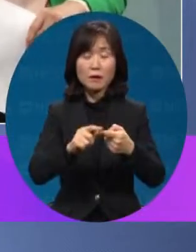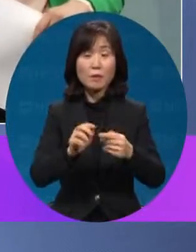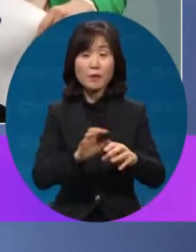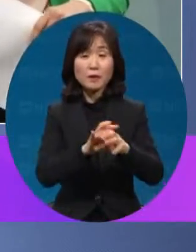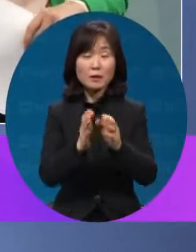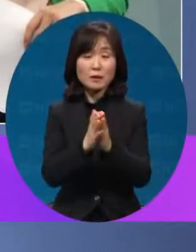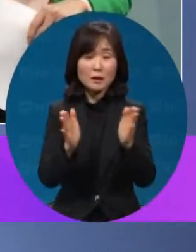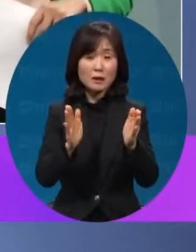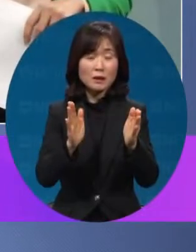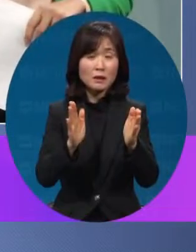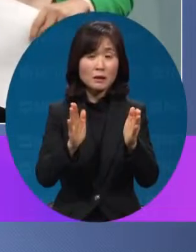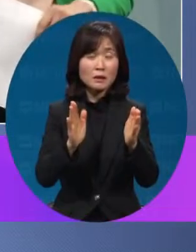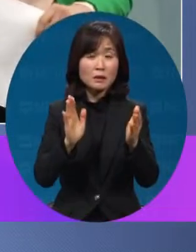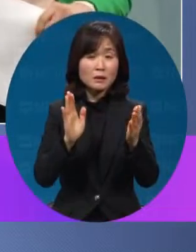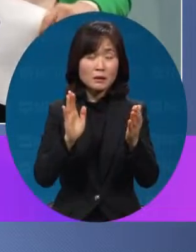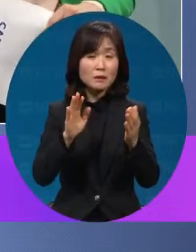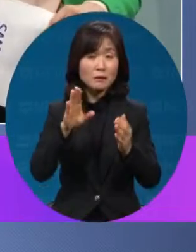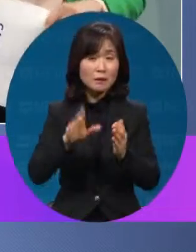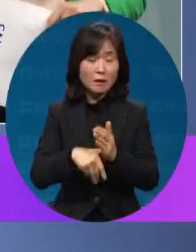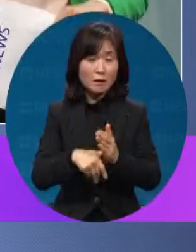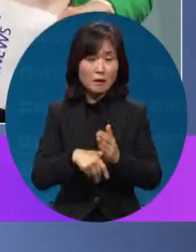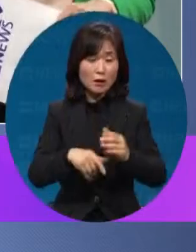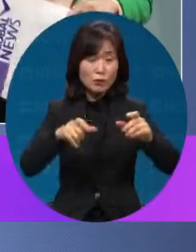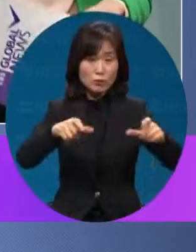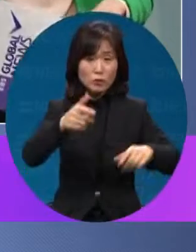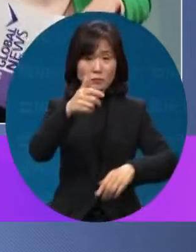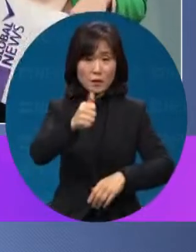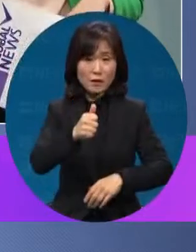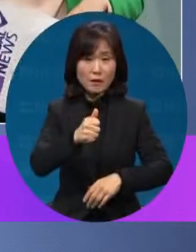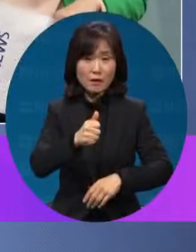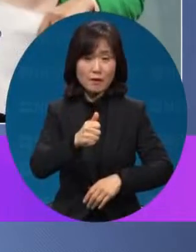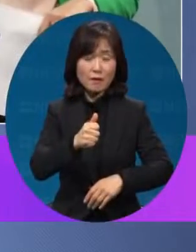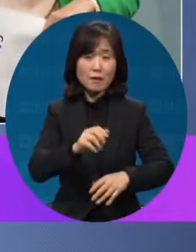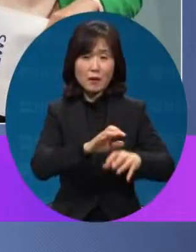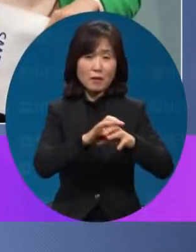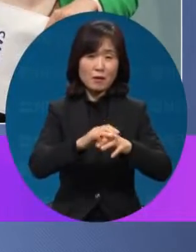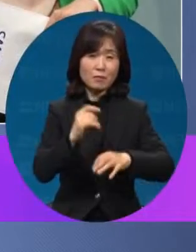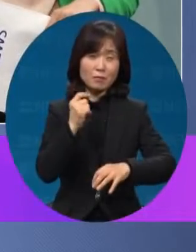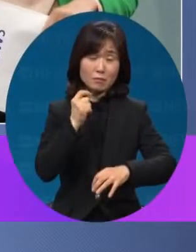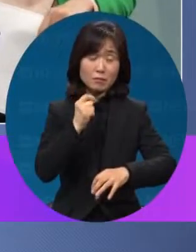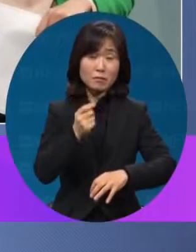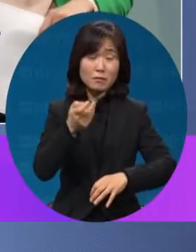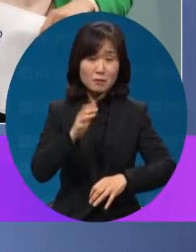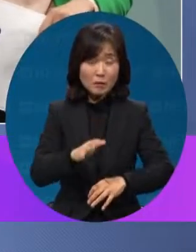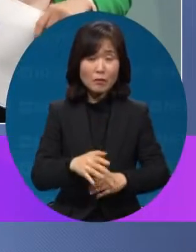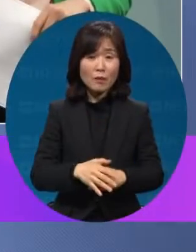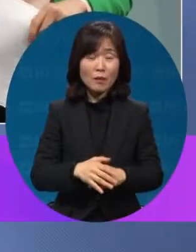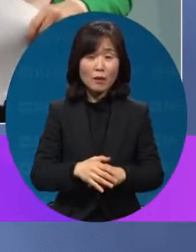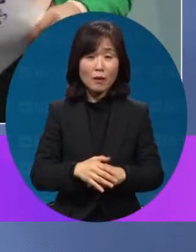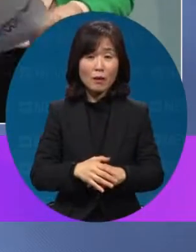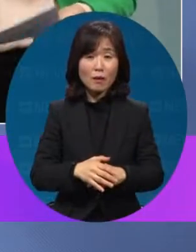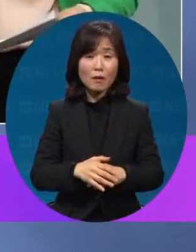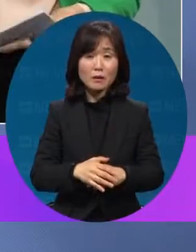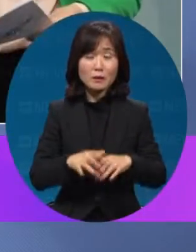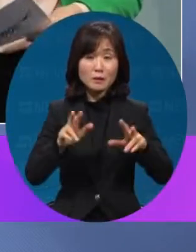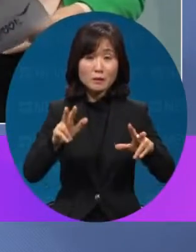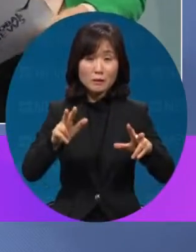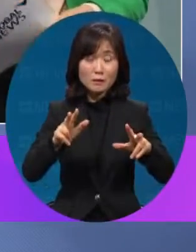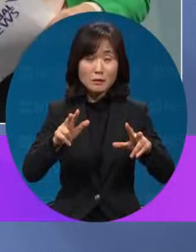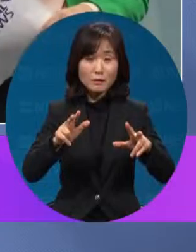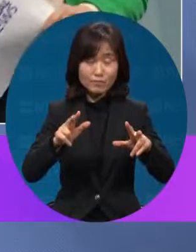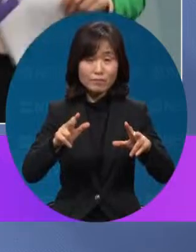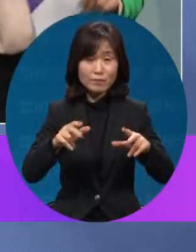이래 주 차원의 방역 조치 철회로는 가장 큰 것 중 하나라면서 이 팬데믹 초기부터 고강도 방역